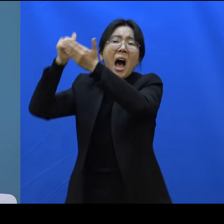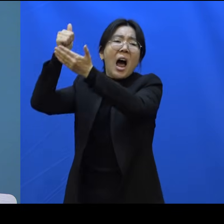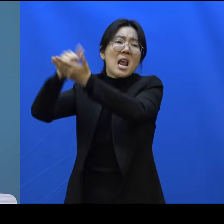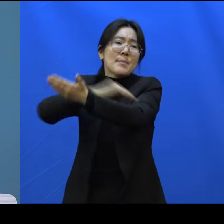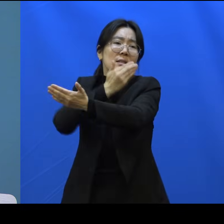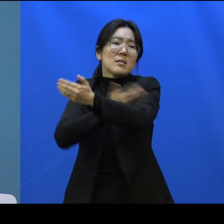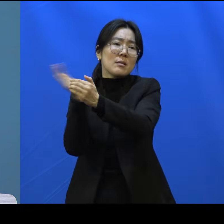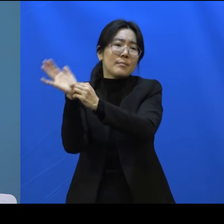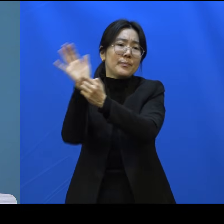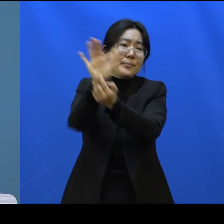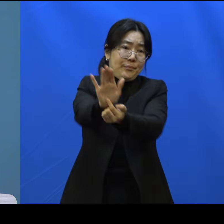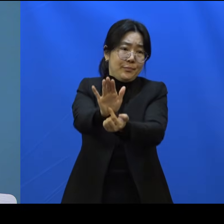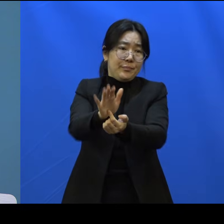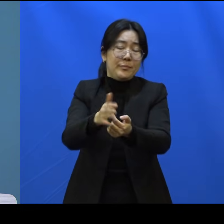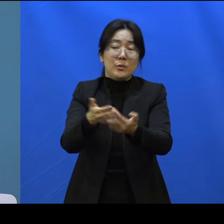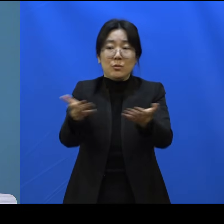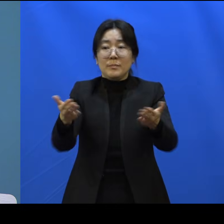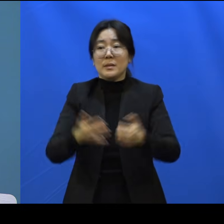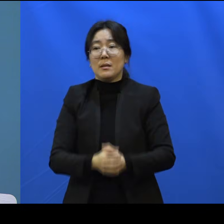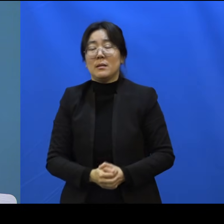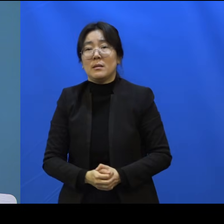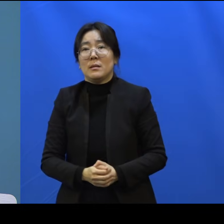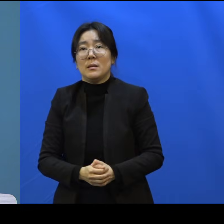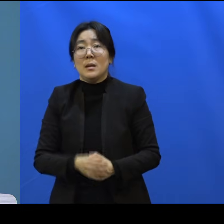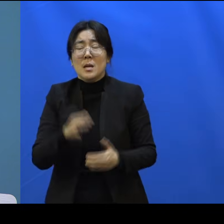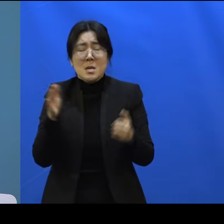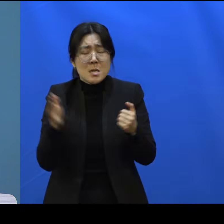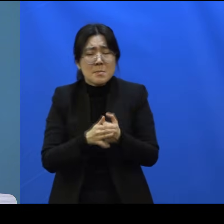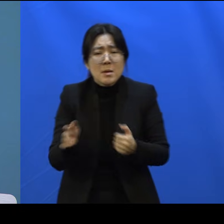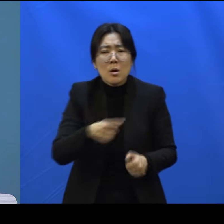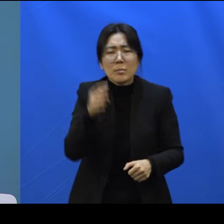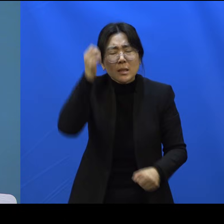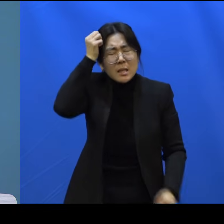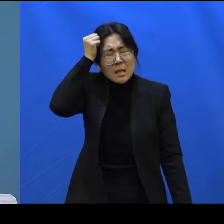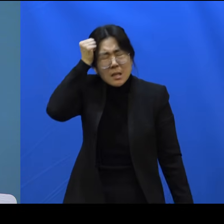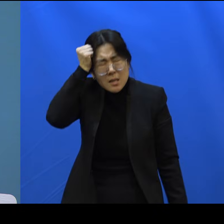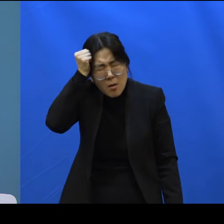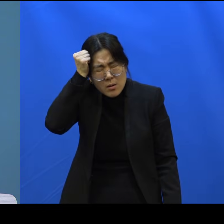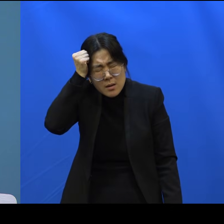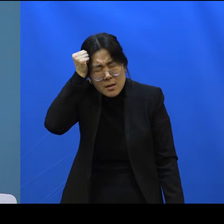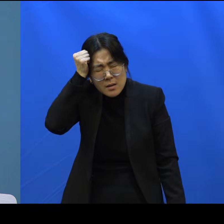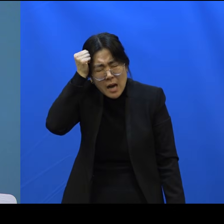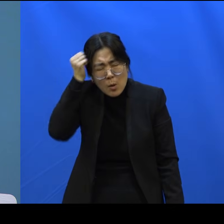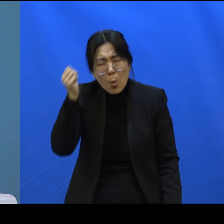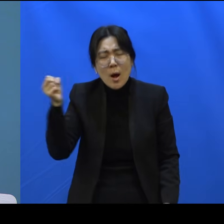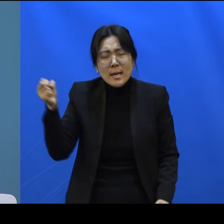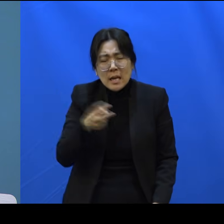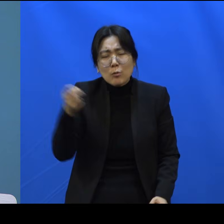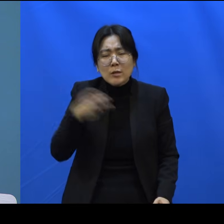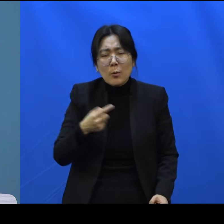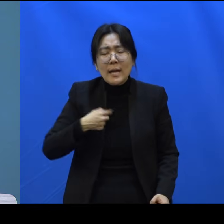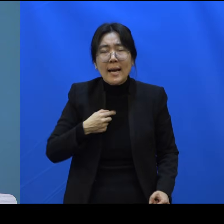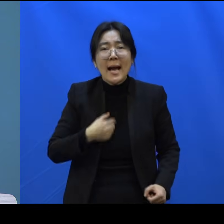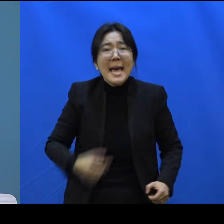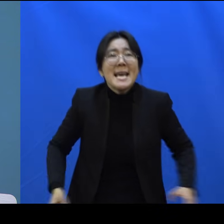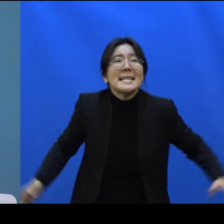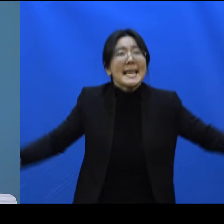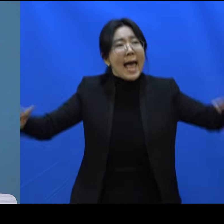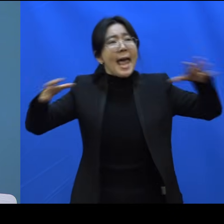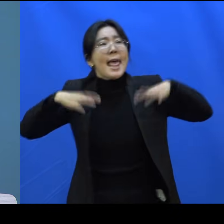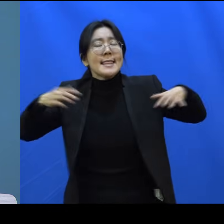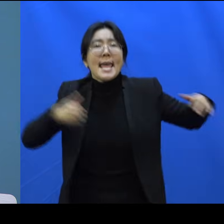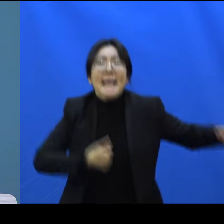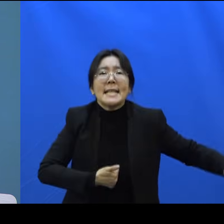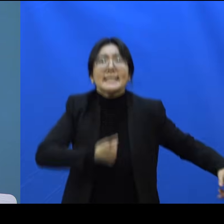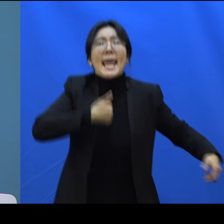자, 우리는 이걸 잘 익혀야 되는 겁니다. 이걸 익혀야 돼요. 이게 지금 약함의 원리,